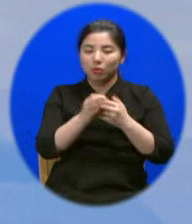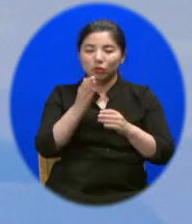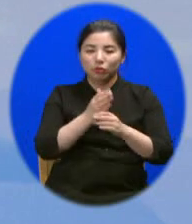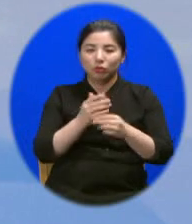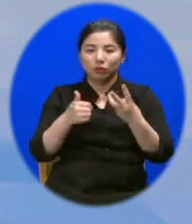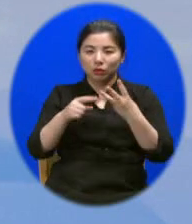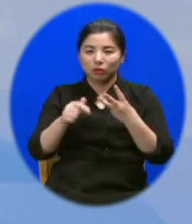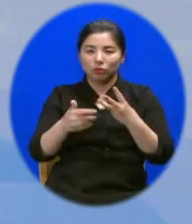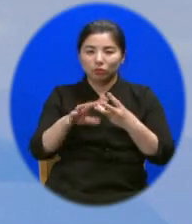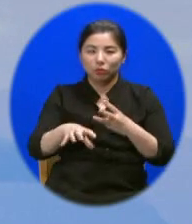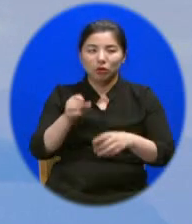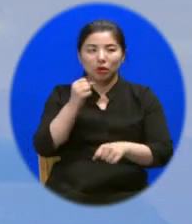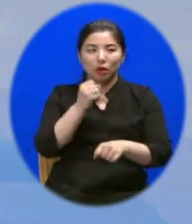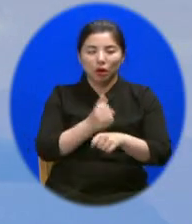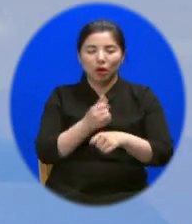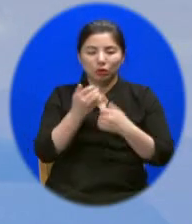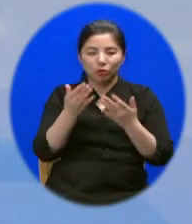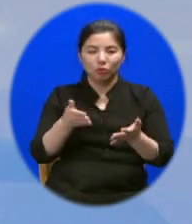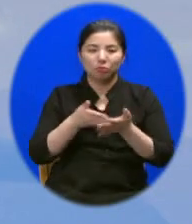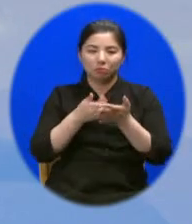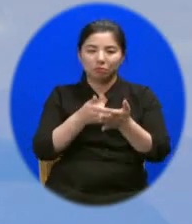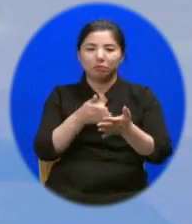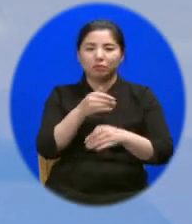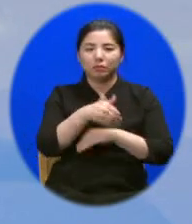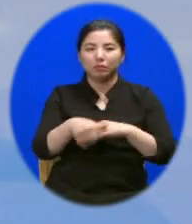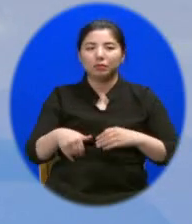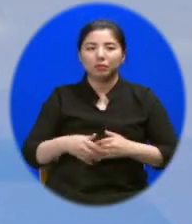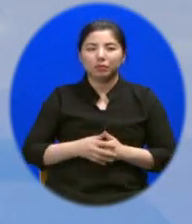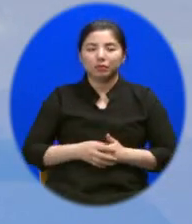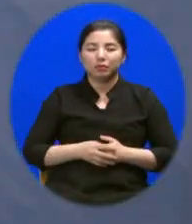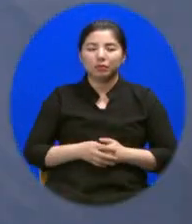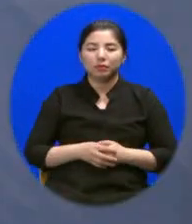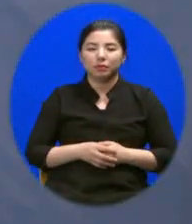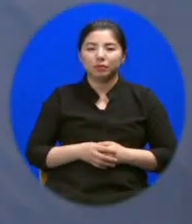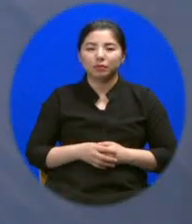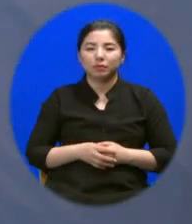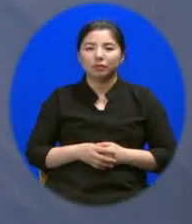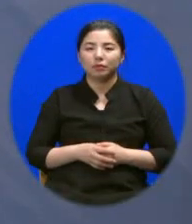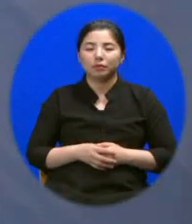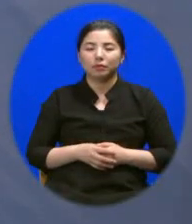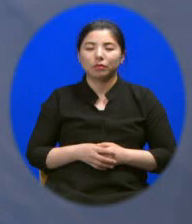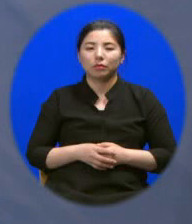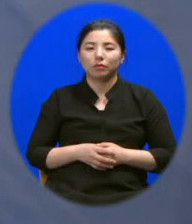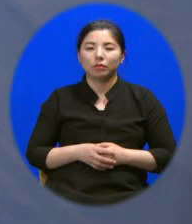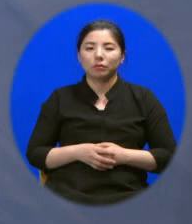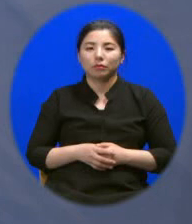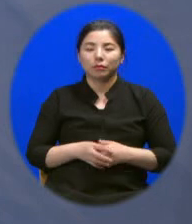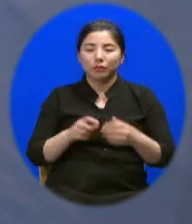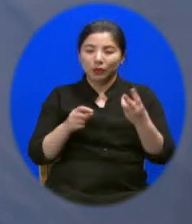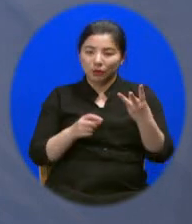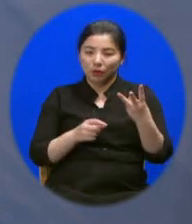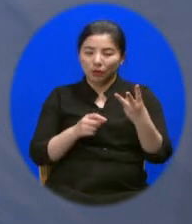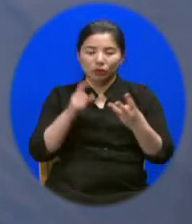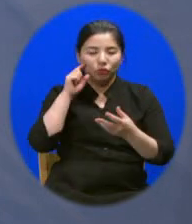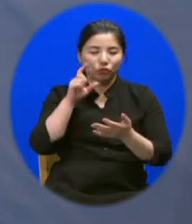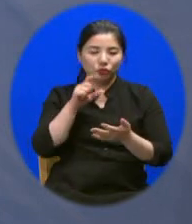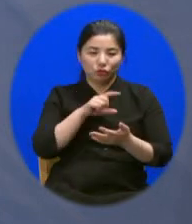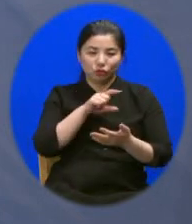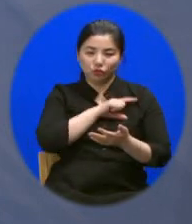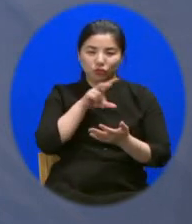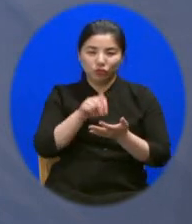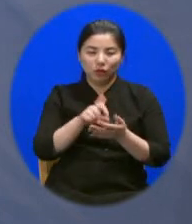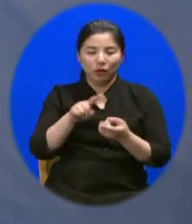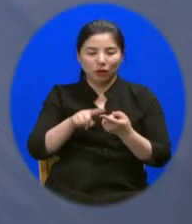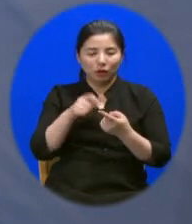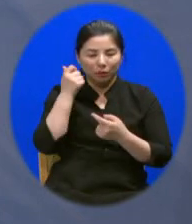먼저 시행해 줄 것을 거니 하겠습니다 근데 3권 씨에 대해서 공통질문 것도 답변을